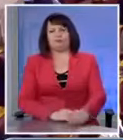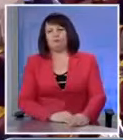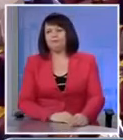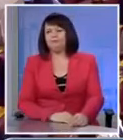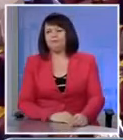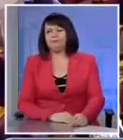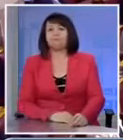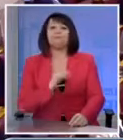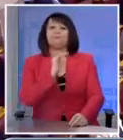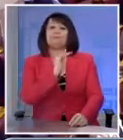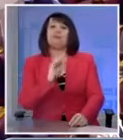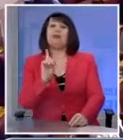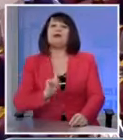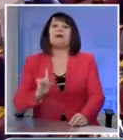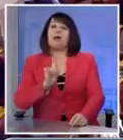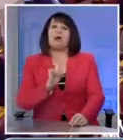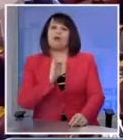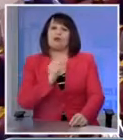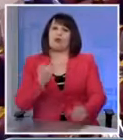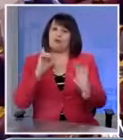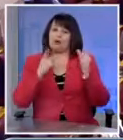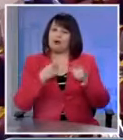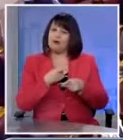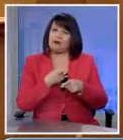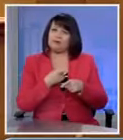Διότι, κύριε Μητσοτάκη,